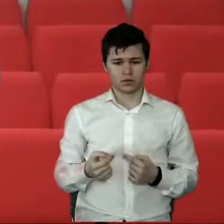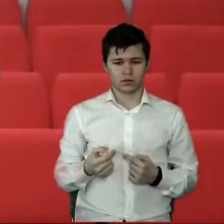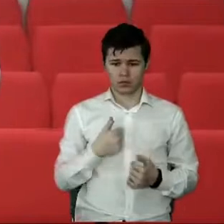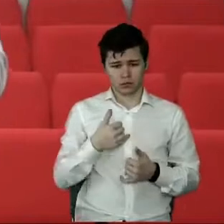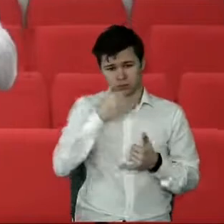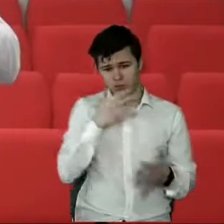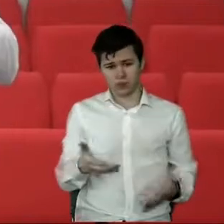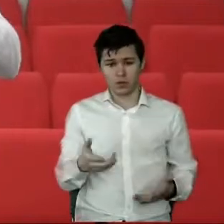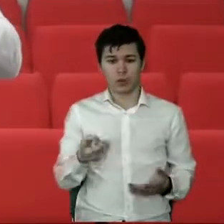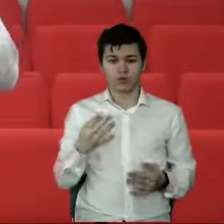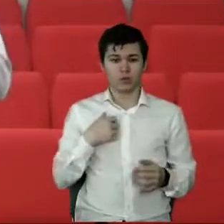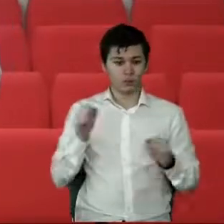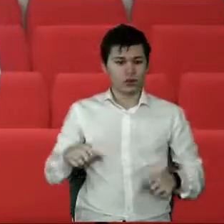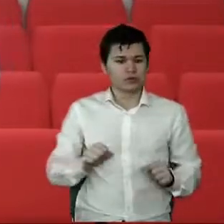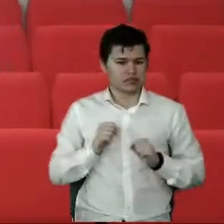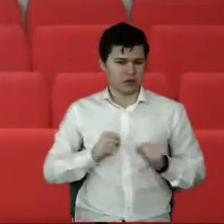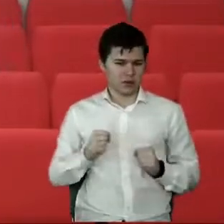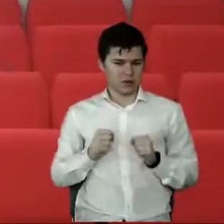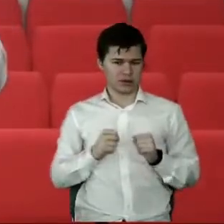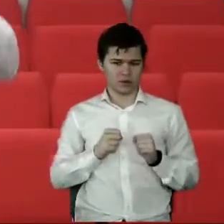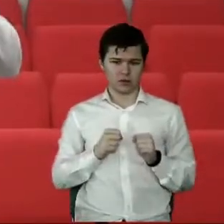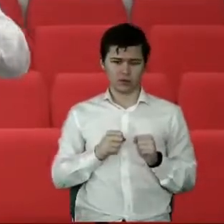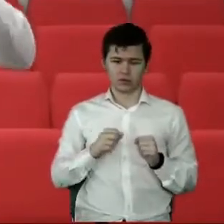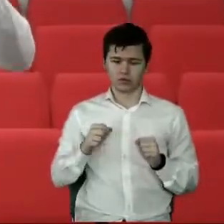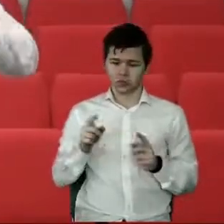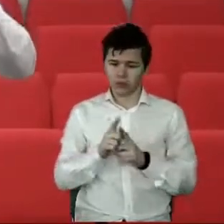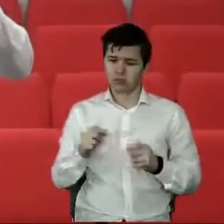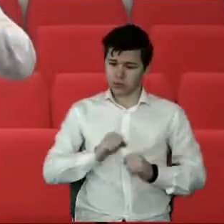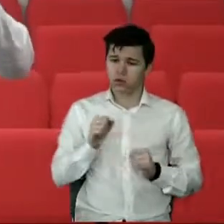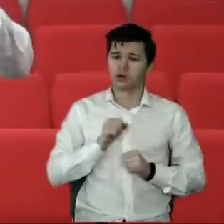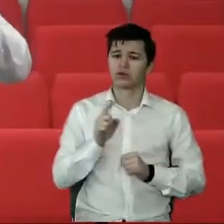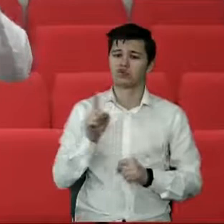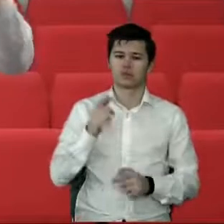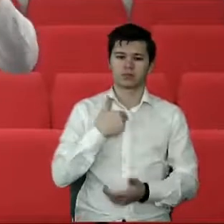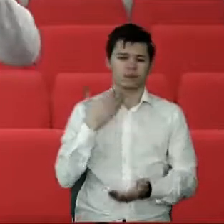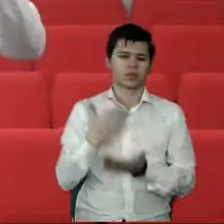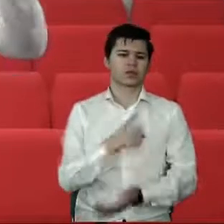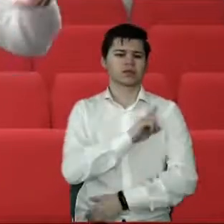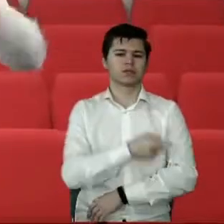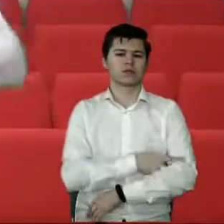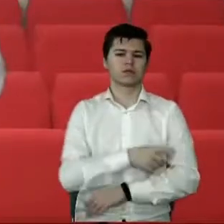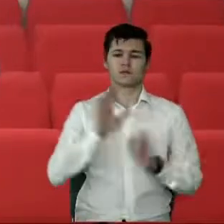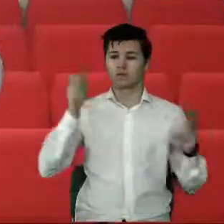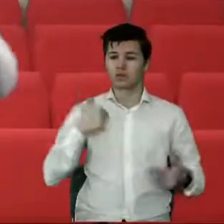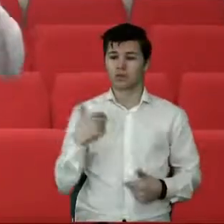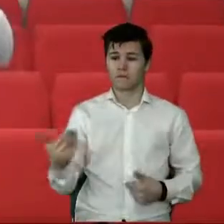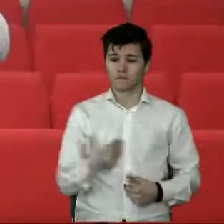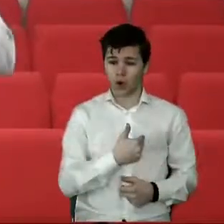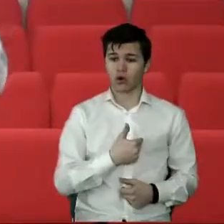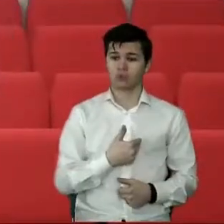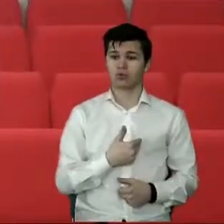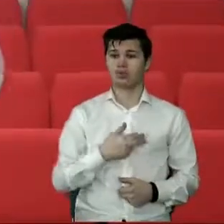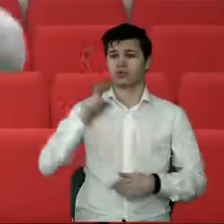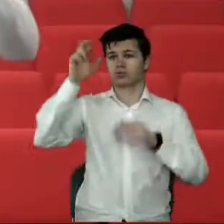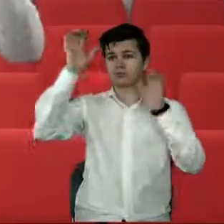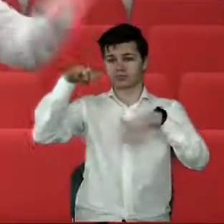тому, чтобы Господь даровал это помазание нам. Чтобы когда по воле Господней мы должны были помолиться, Бог закрывал небо, Бог